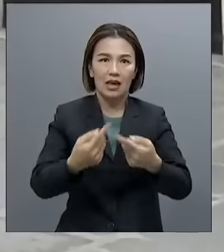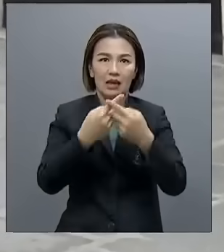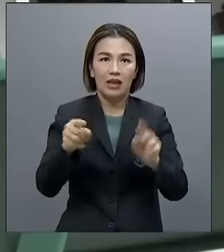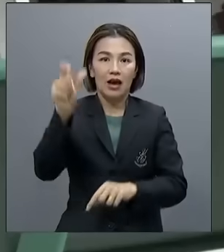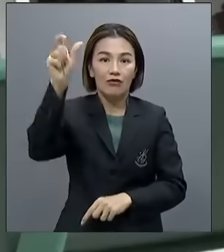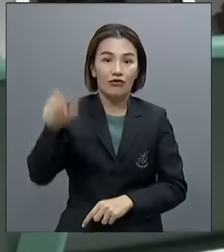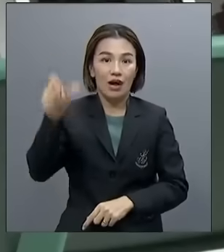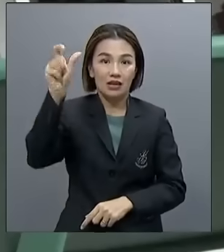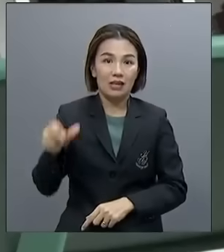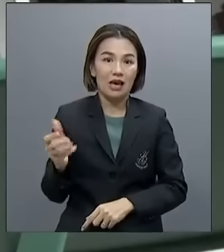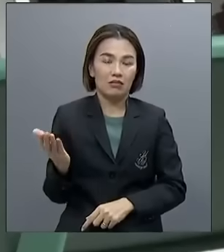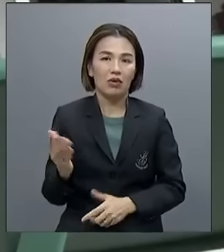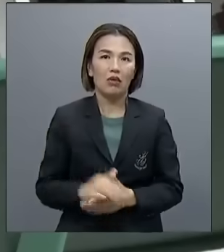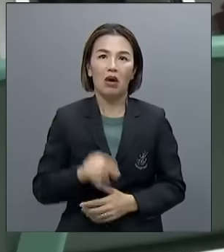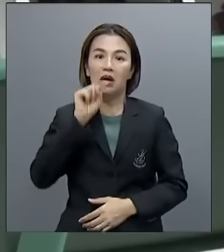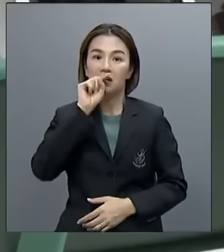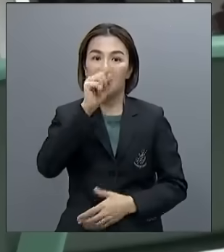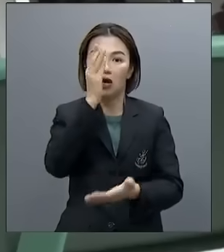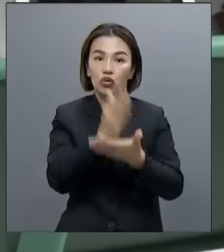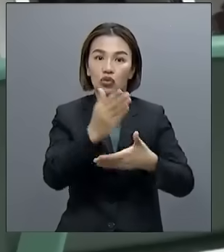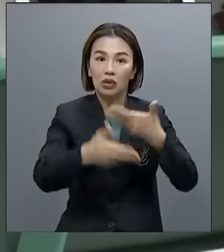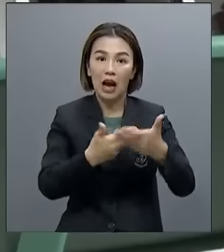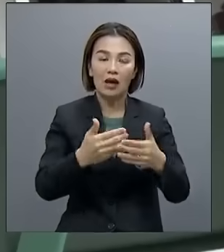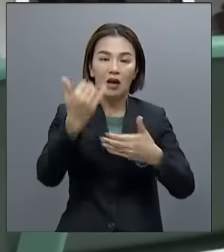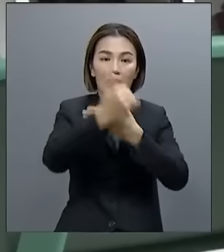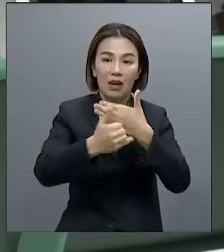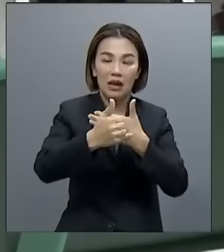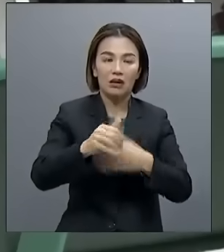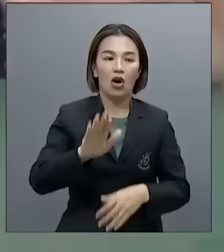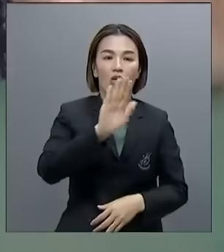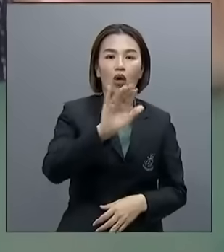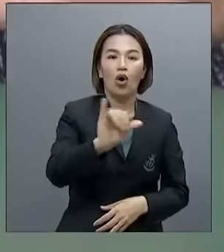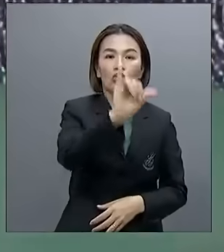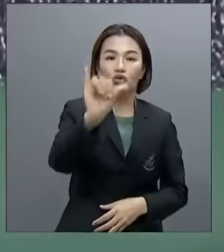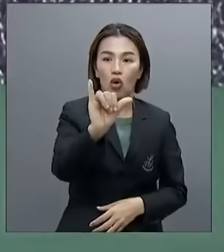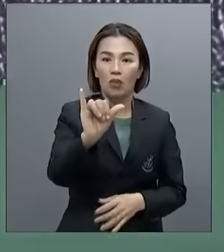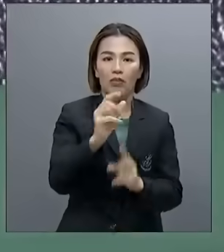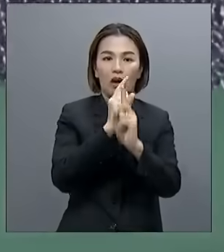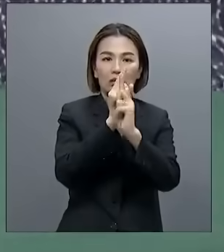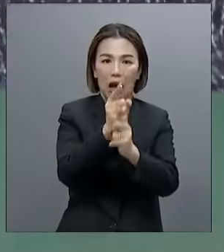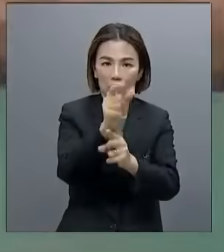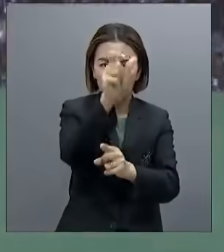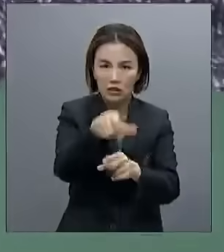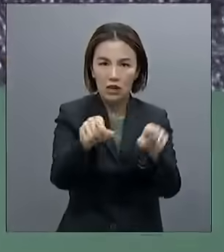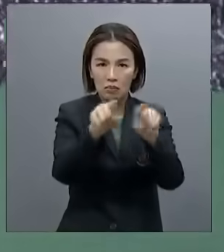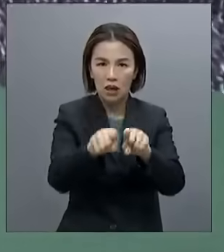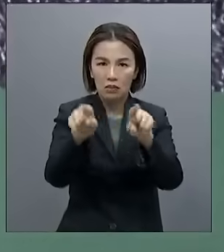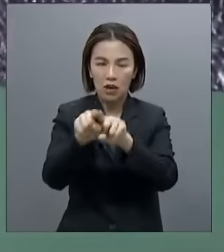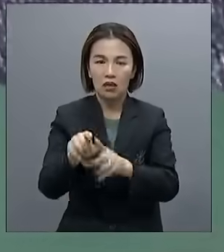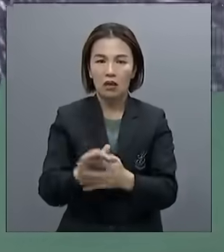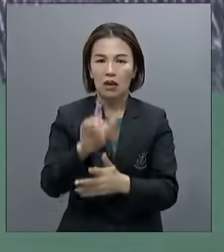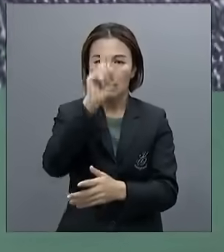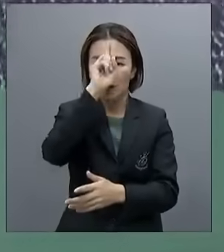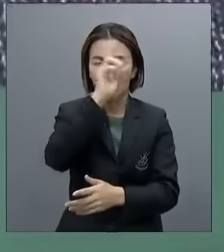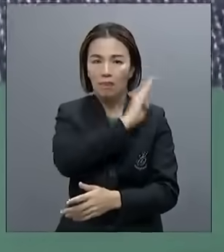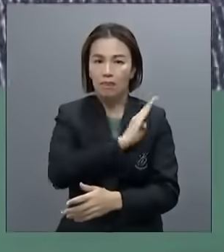สในครั้งนี้แน่นอนย่อมส่งแรงกระเพื่อมไปยังประเทศอื่นๆใน EU ให้ต้องทำตามอย่างหลีกเลี่ยงไม่ได้ค่ะไม่ว่าจะเป็นเยอรมนีเบลเยียมแล้ว